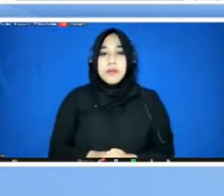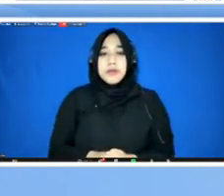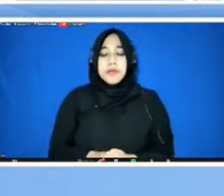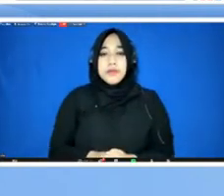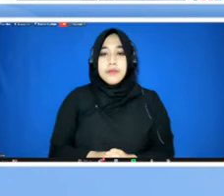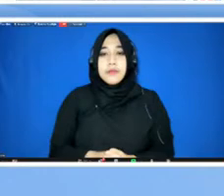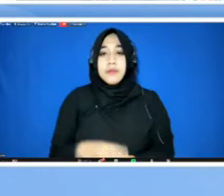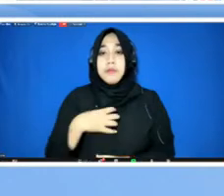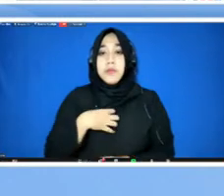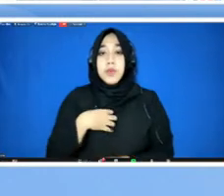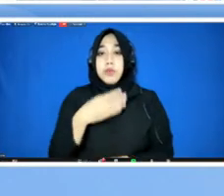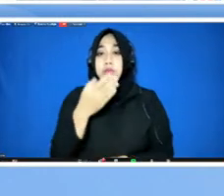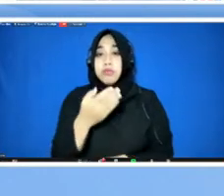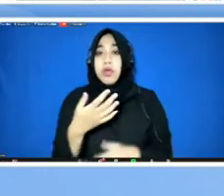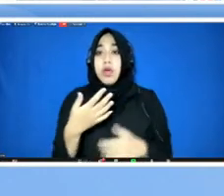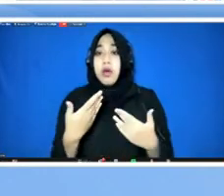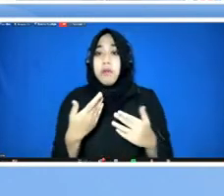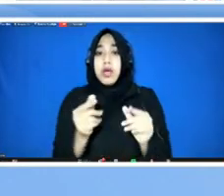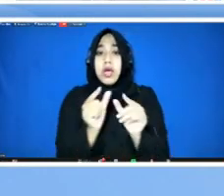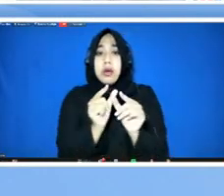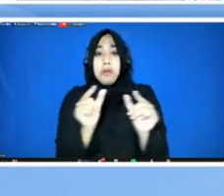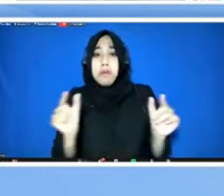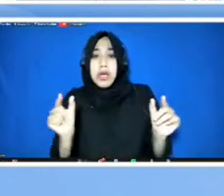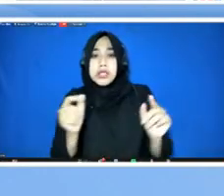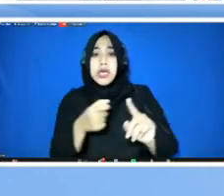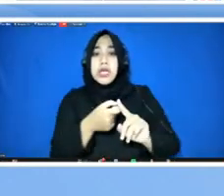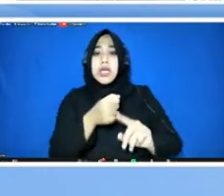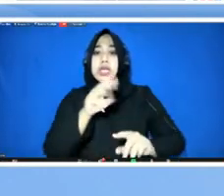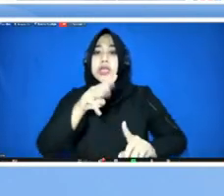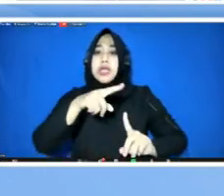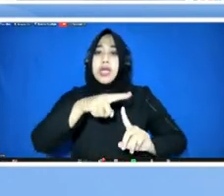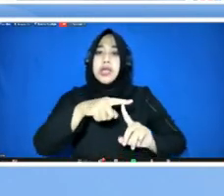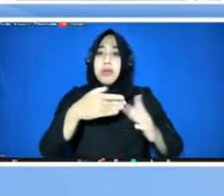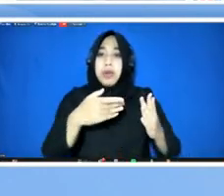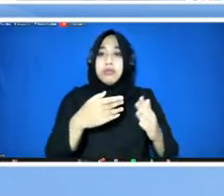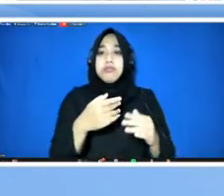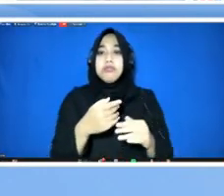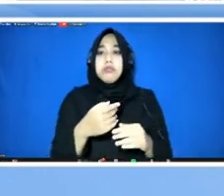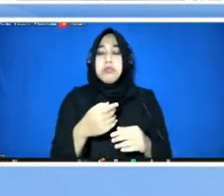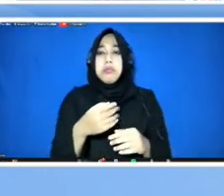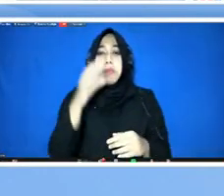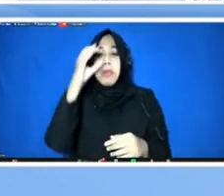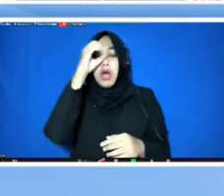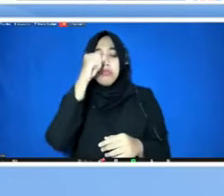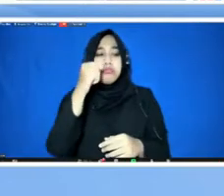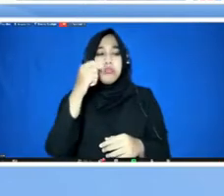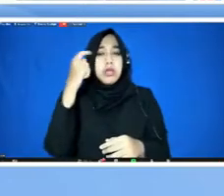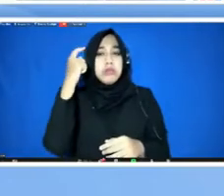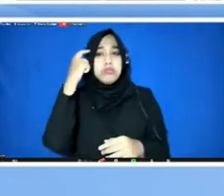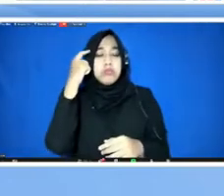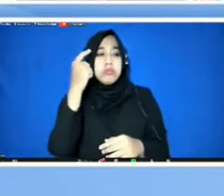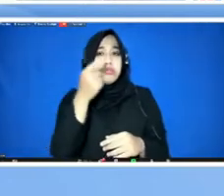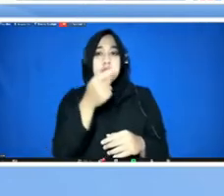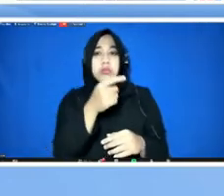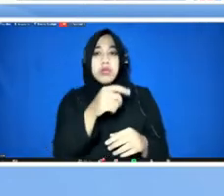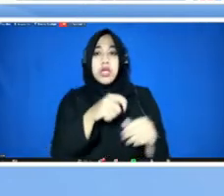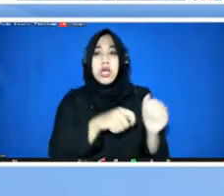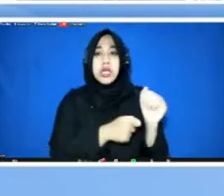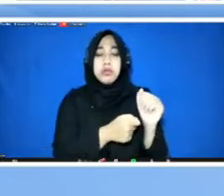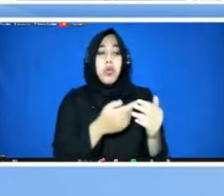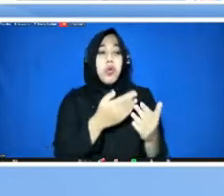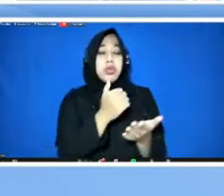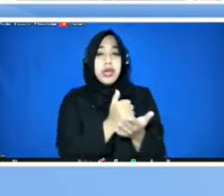Dan menurut Anda, apa kepanjangan dari 3T? Ini mengukur pengetahuan responden. Dan mayoritas responden